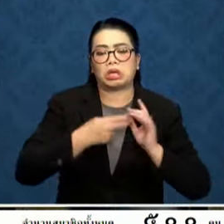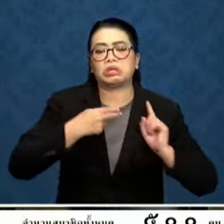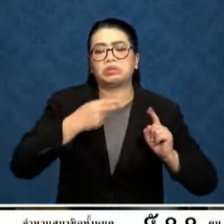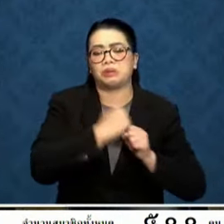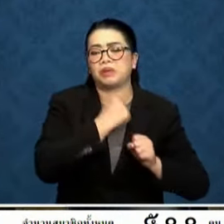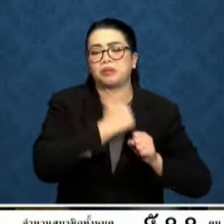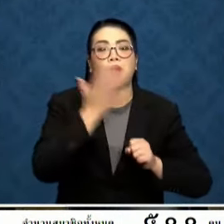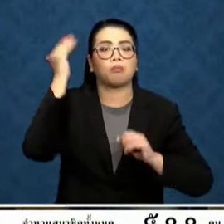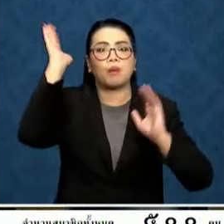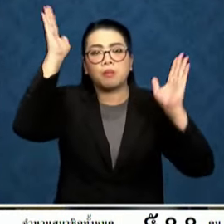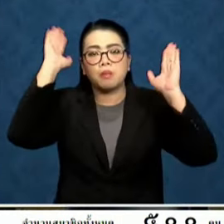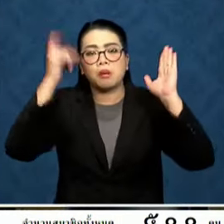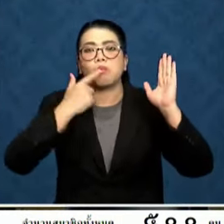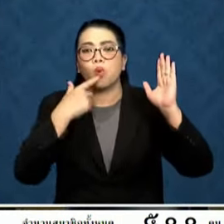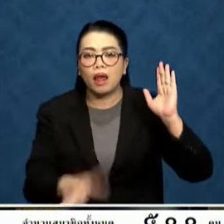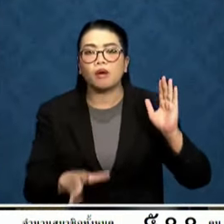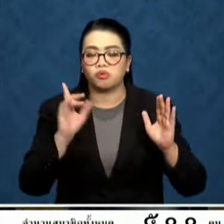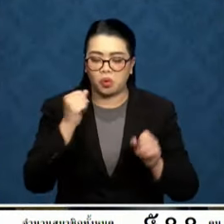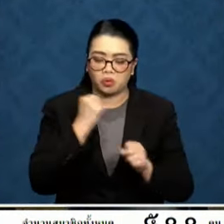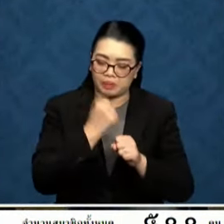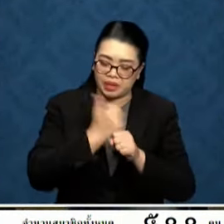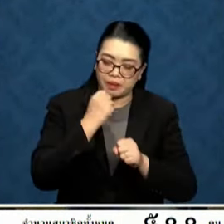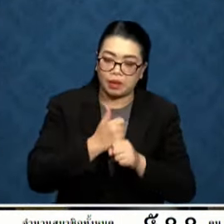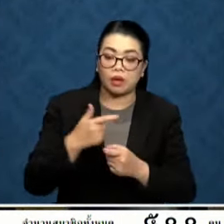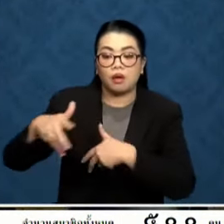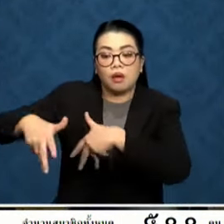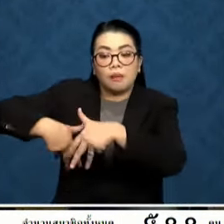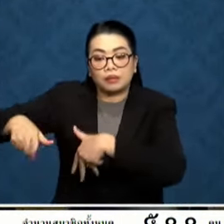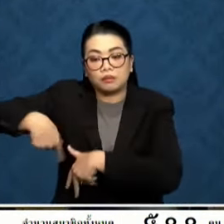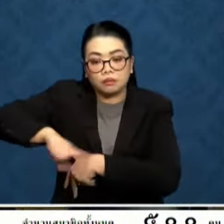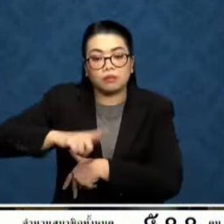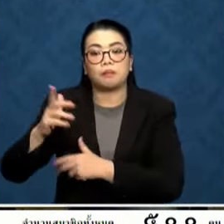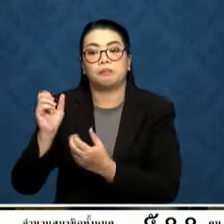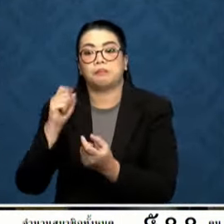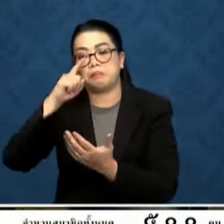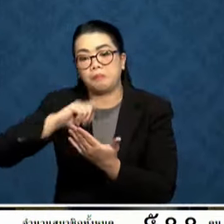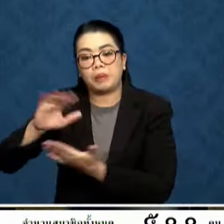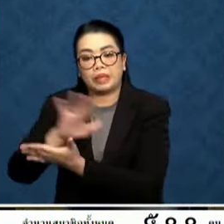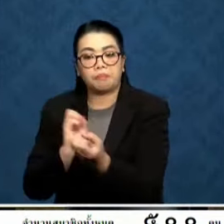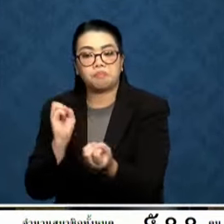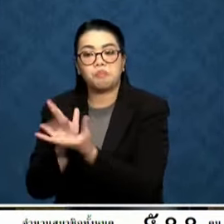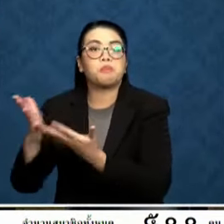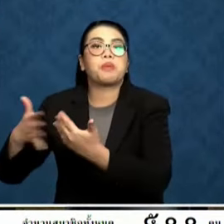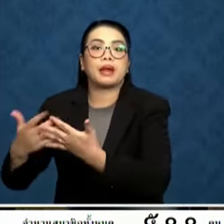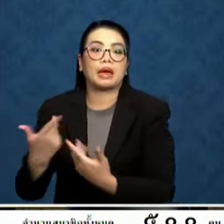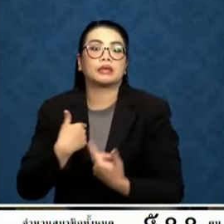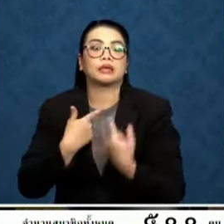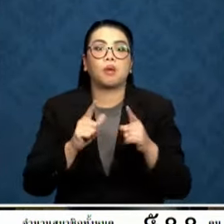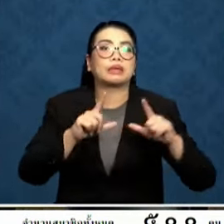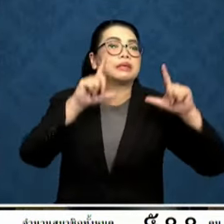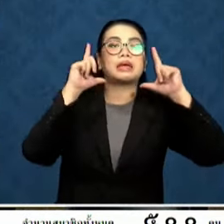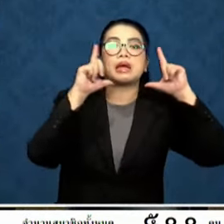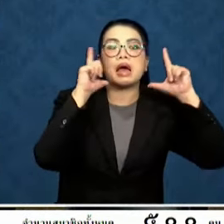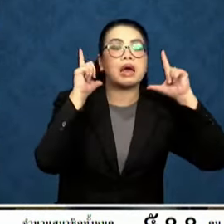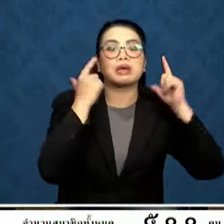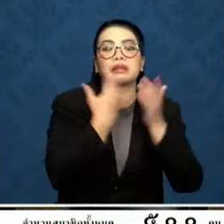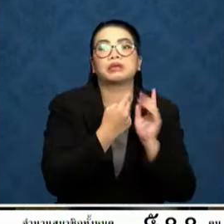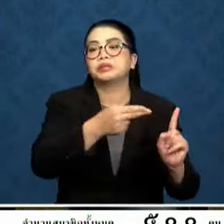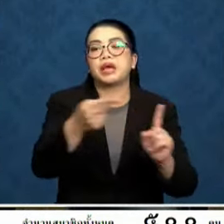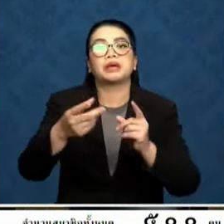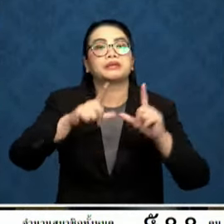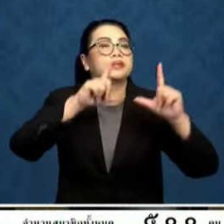ผมบอกว่าประเทศเจ๊งไม่ว่าแต่ต้องต้องรักษาหน้าพรรคแกนนำรัฐบาลให้